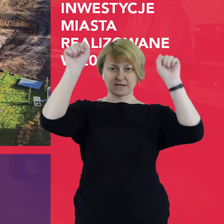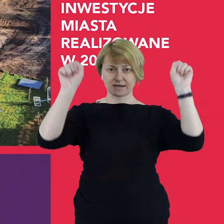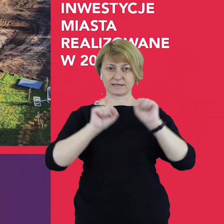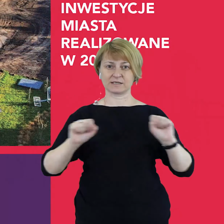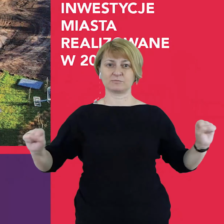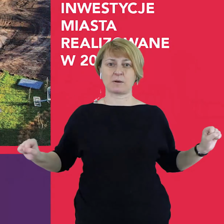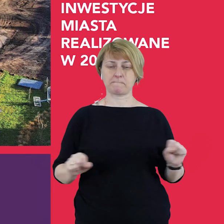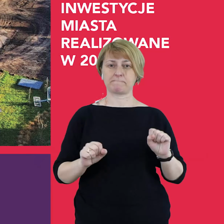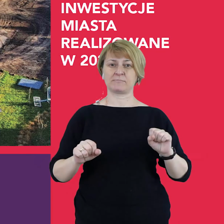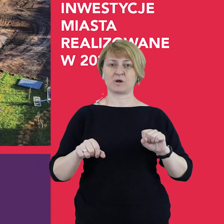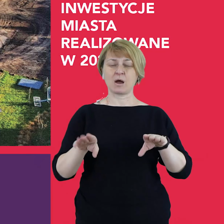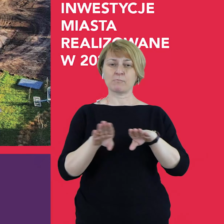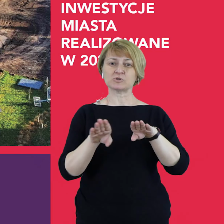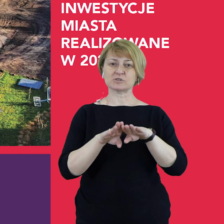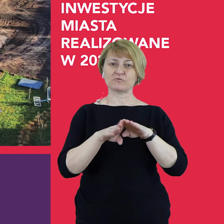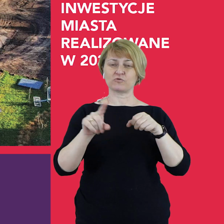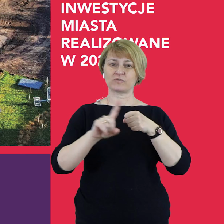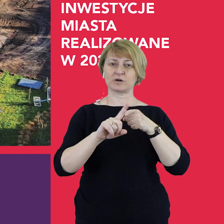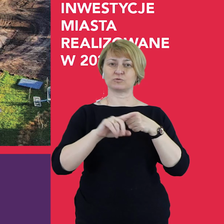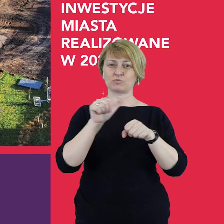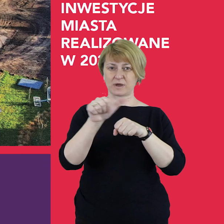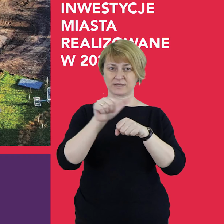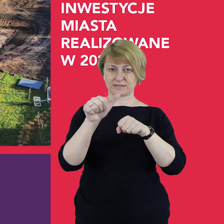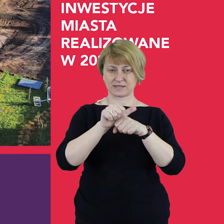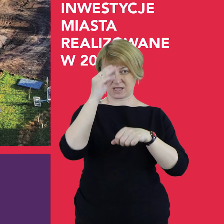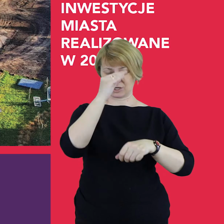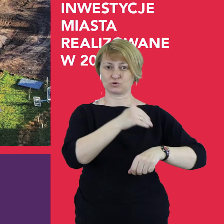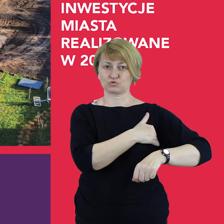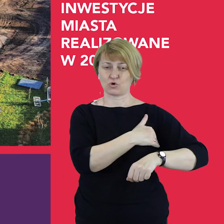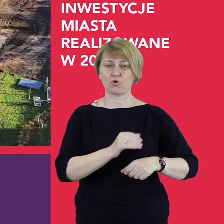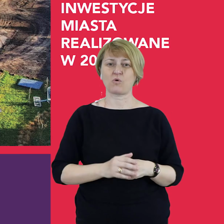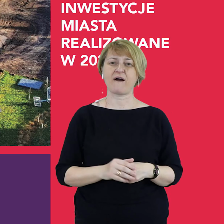Budowa sali gimnastycznej przy PSP numer 11.